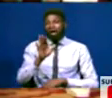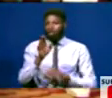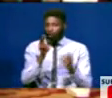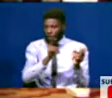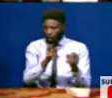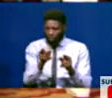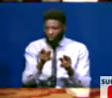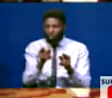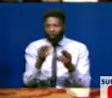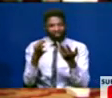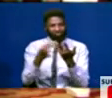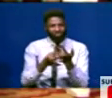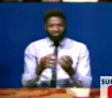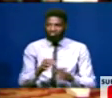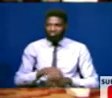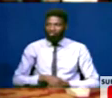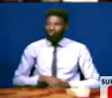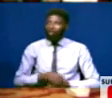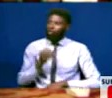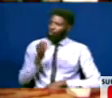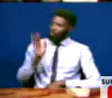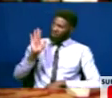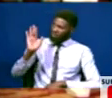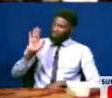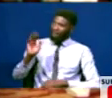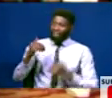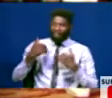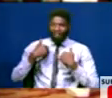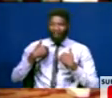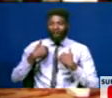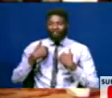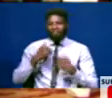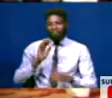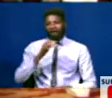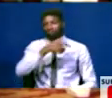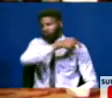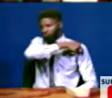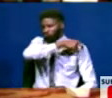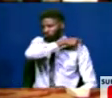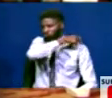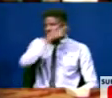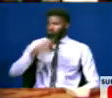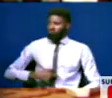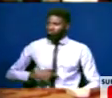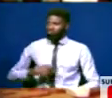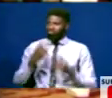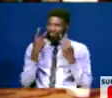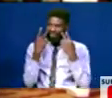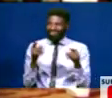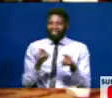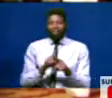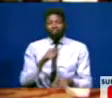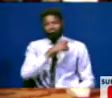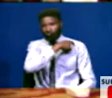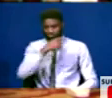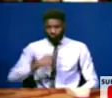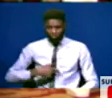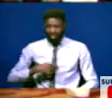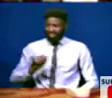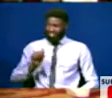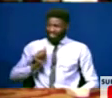Ile pete Mungu aliwapatia ni hiyo gashuka unaona wanafanya wanavaa. Msichana hawezi vaa hiyo sababu